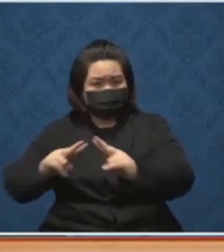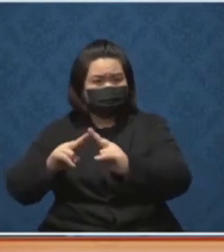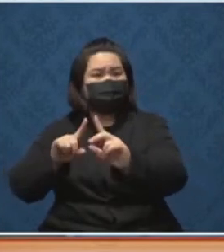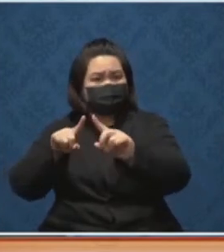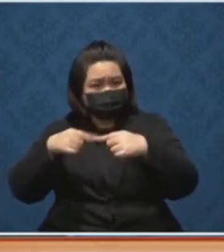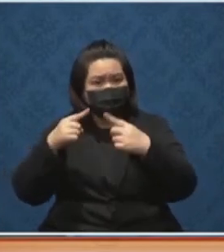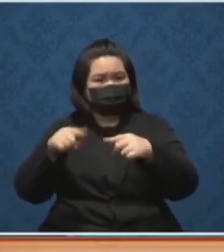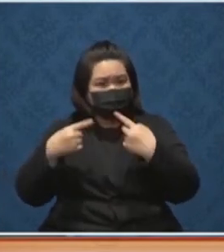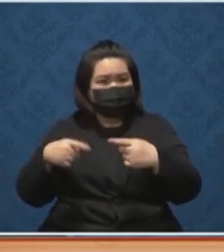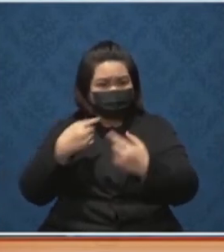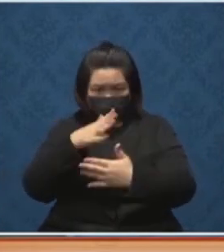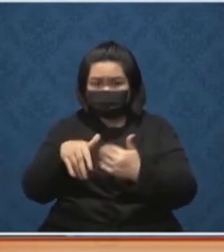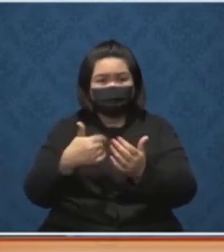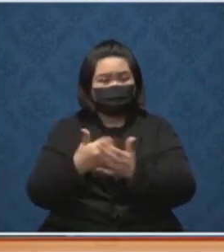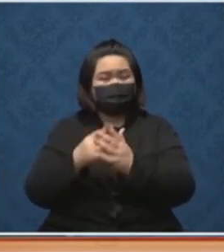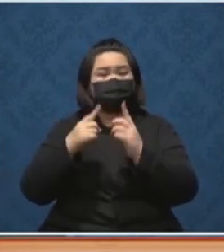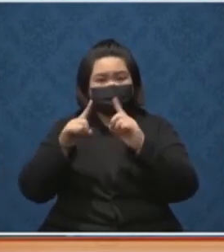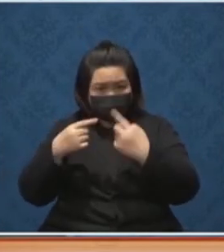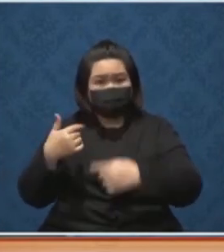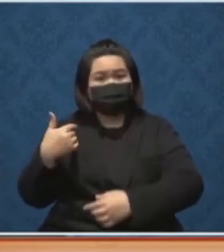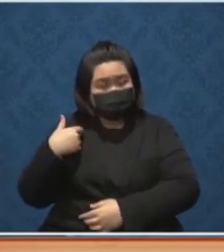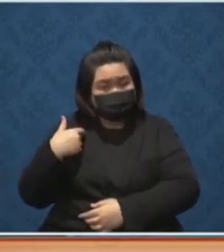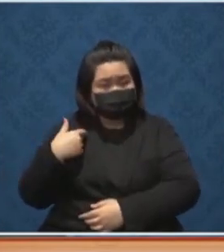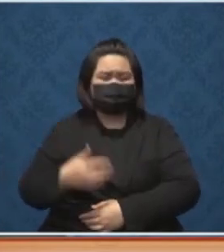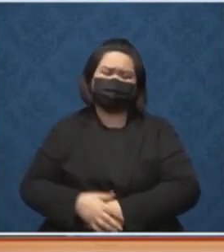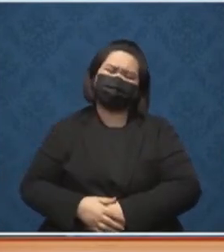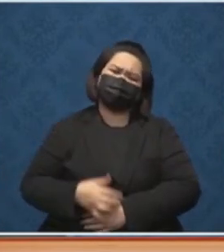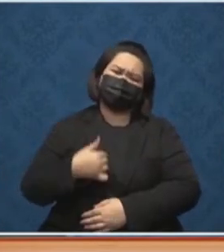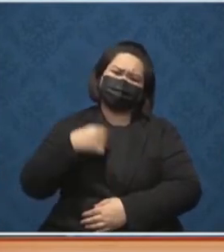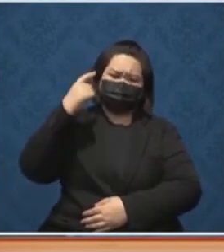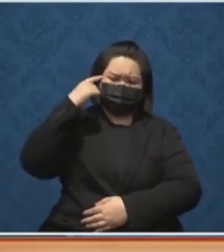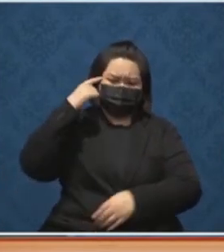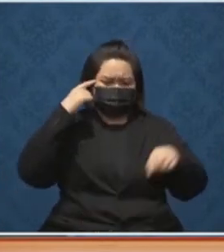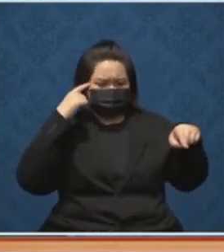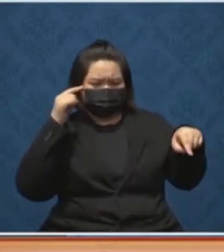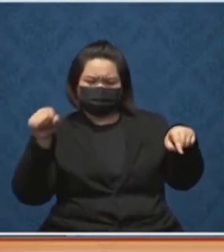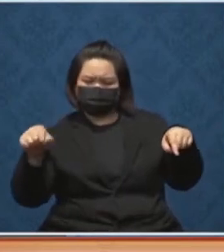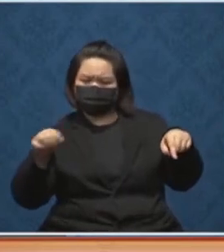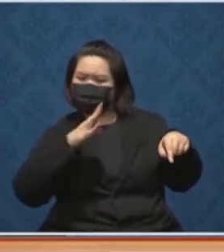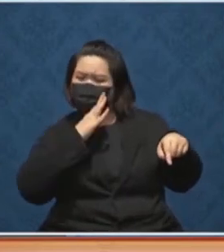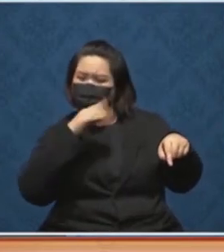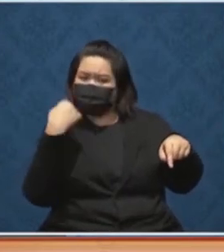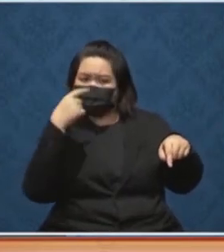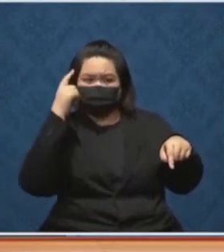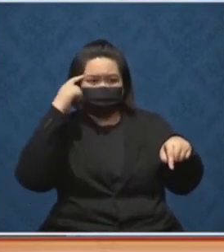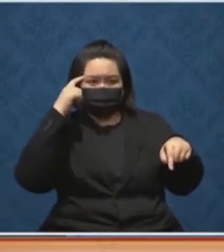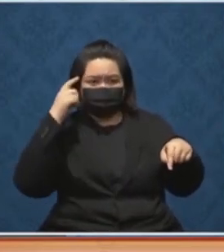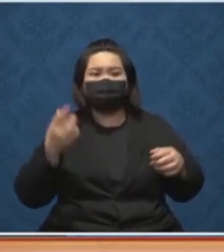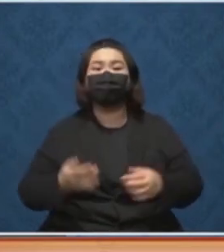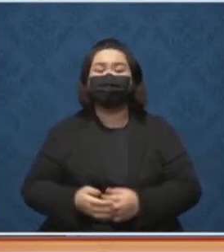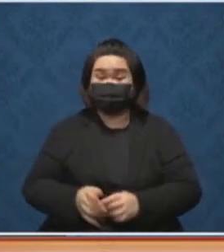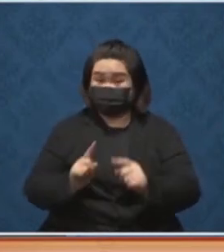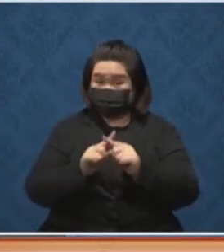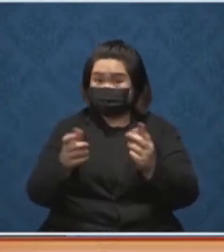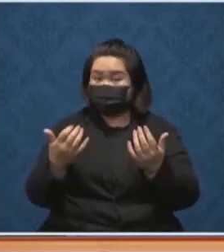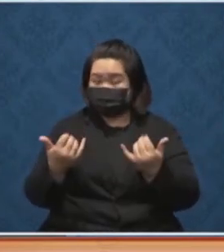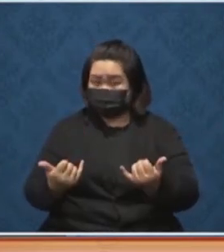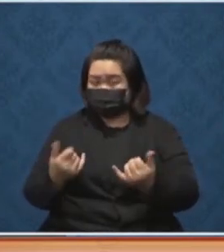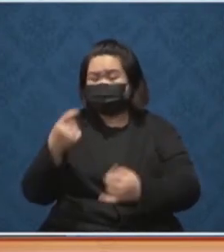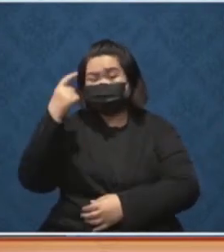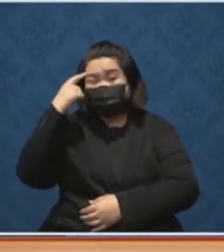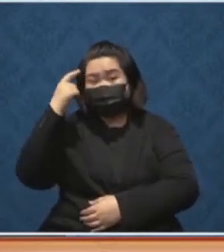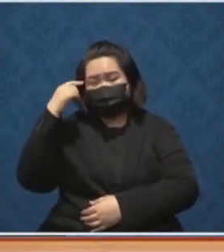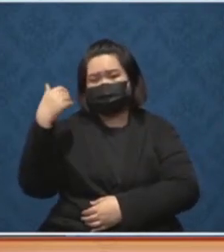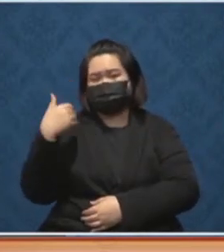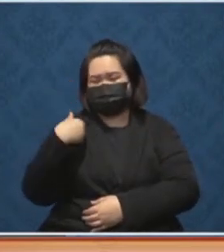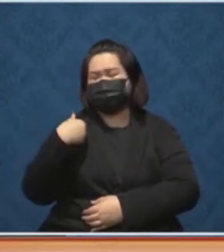ตอบกลบไปทุกครั้งครั ผมไมรู้ครั ว่าใครกล lesbian ครัขอสลคถไปครั แต่กรานีนี้มีความเป็ไปได้อยู่